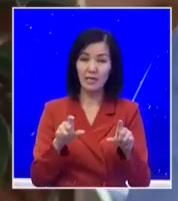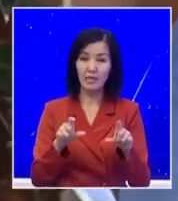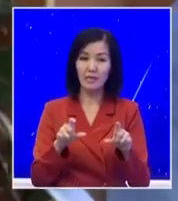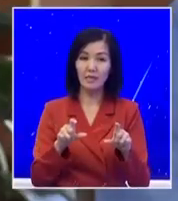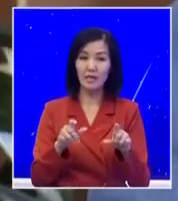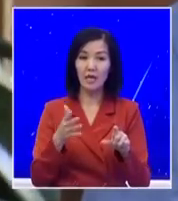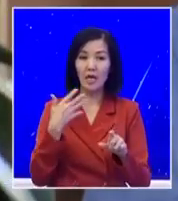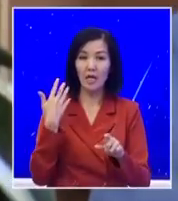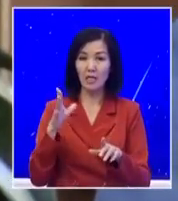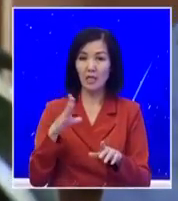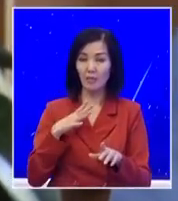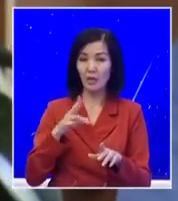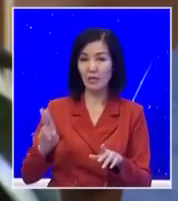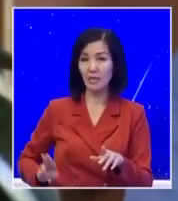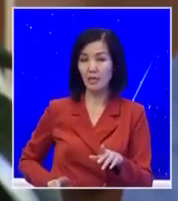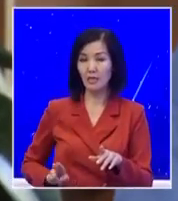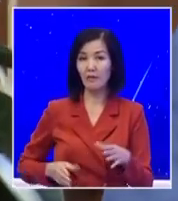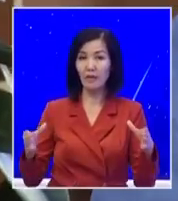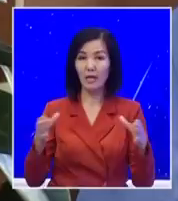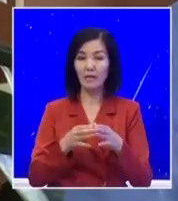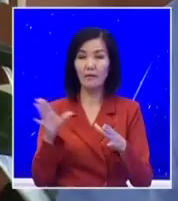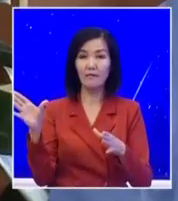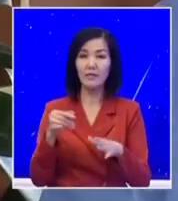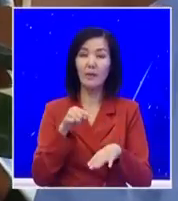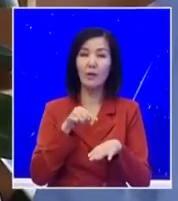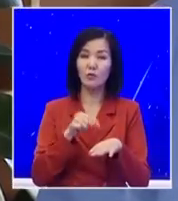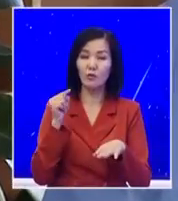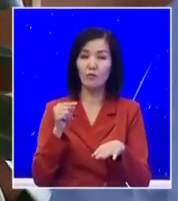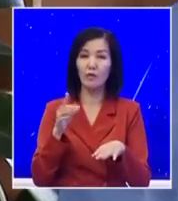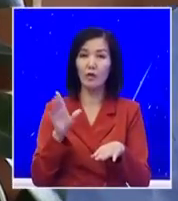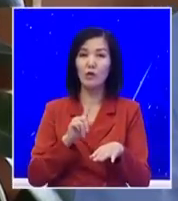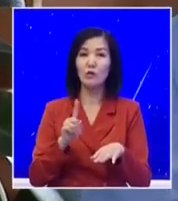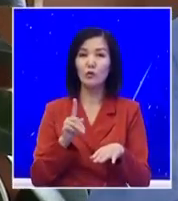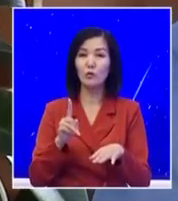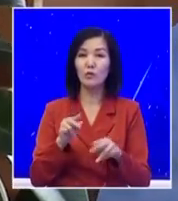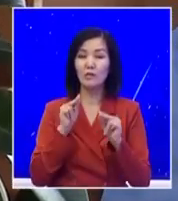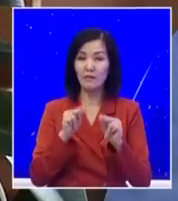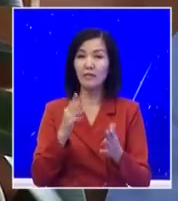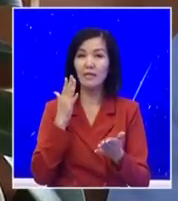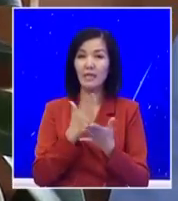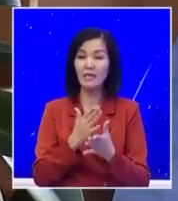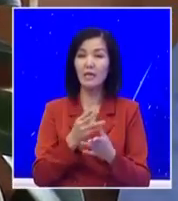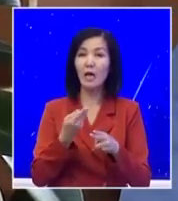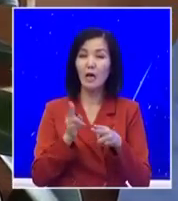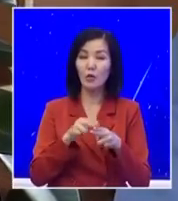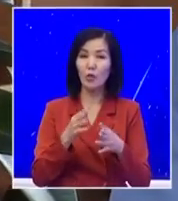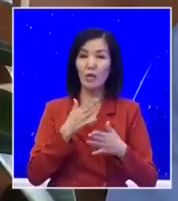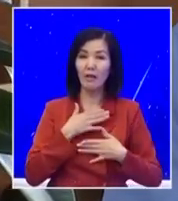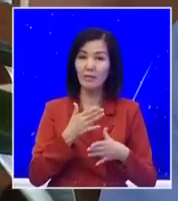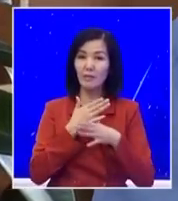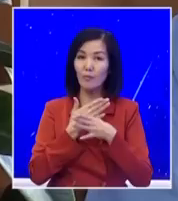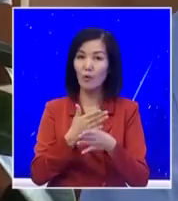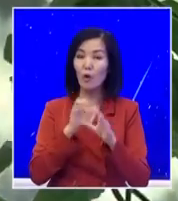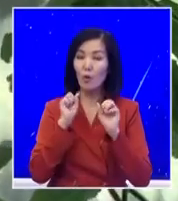стала директором, мы действительно, наш коллектив, мы все почувствовали, что у нас есть действительно человек, который может